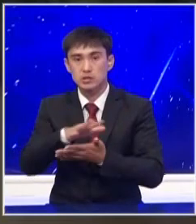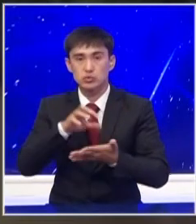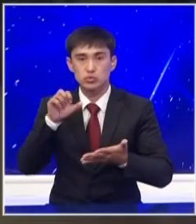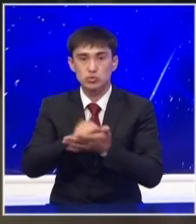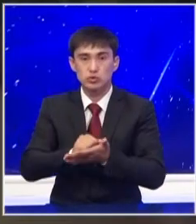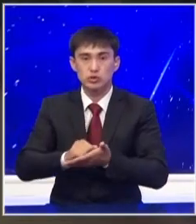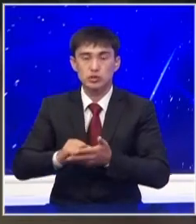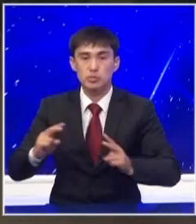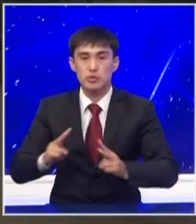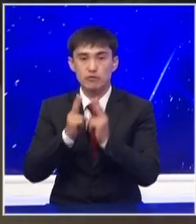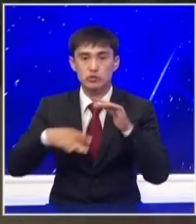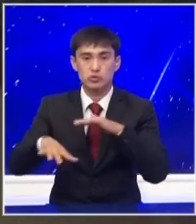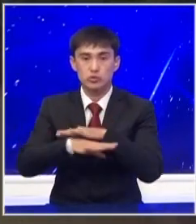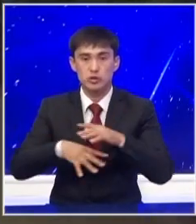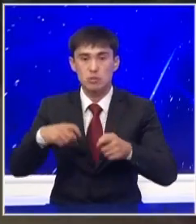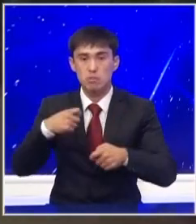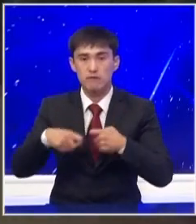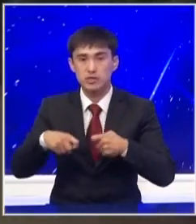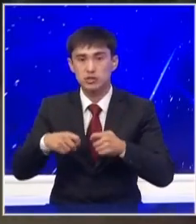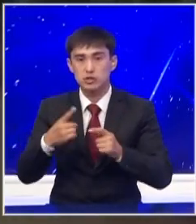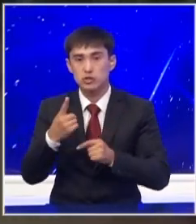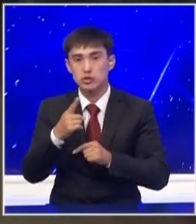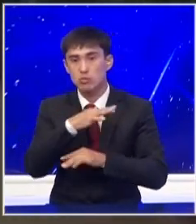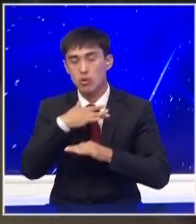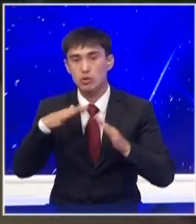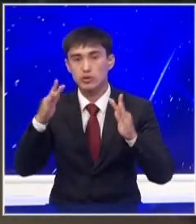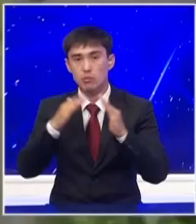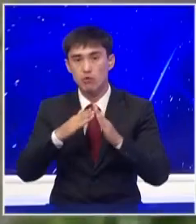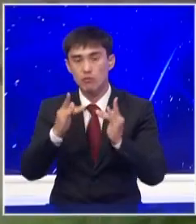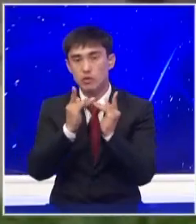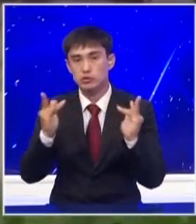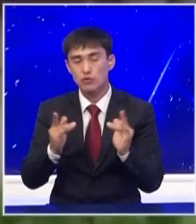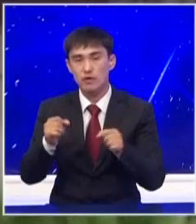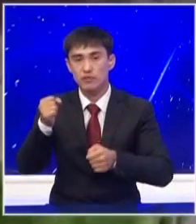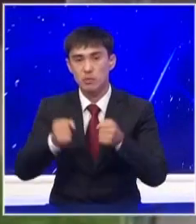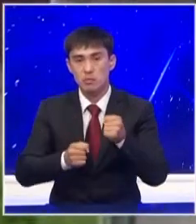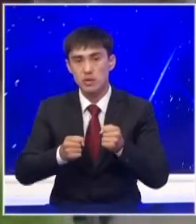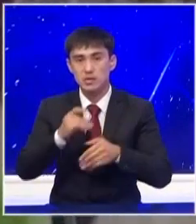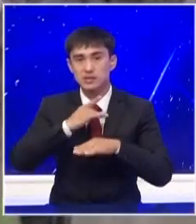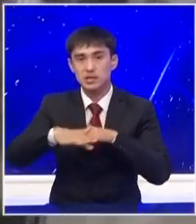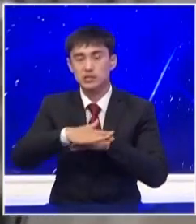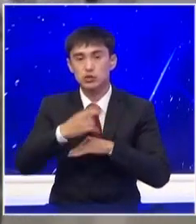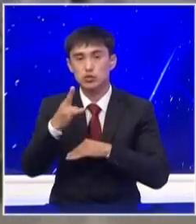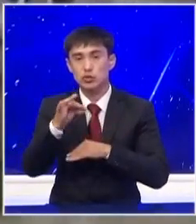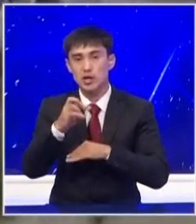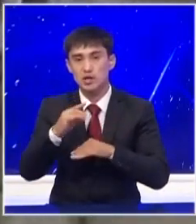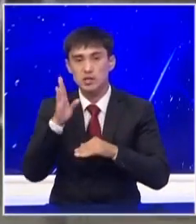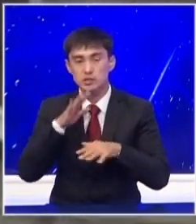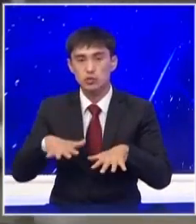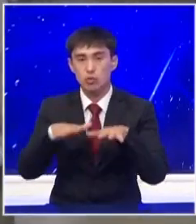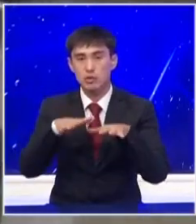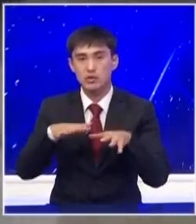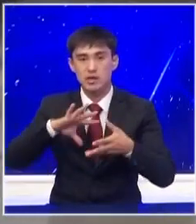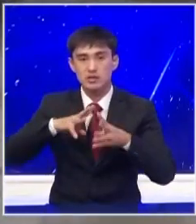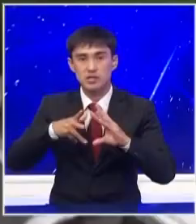серьезный ущерб инфраструктуре. Повреждены сотни домов, мостов и автомобилей. В столице Нью-Дели затоплены целые кварталы,